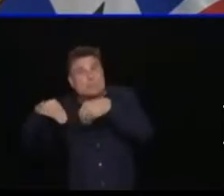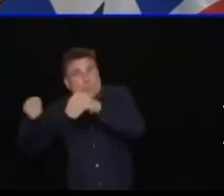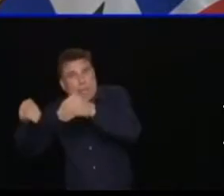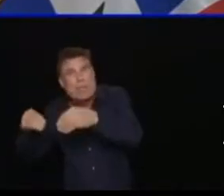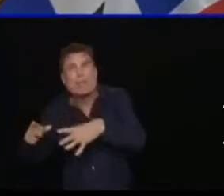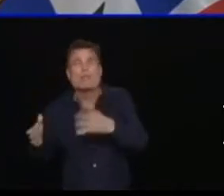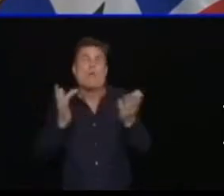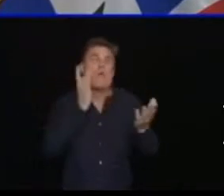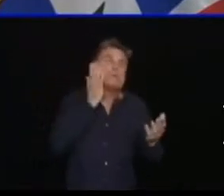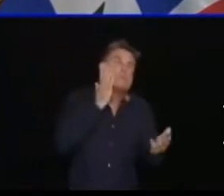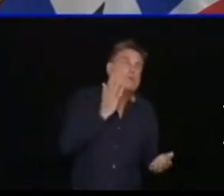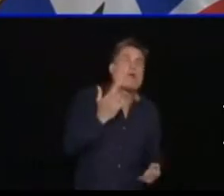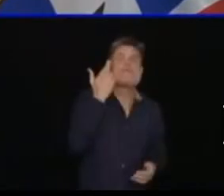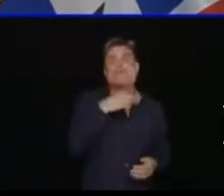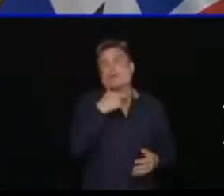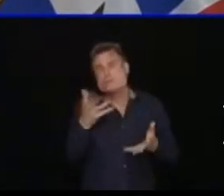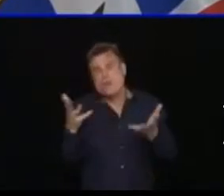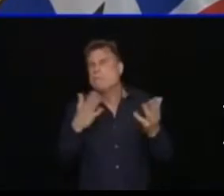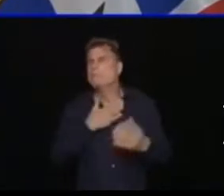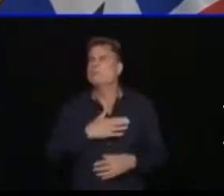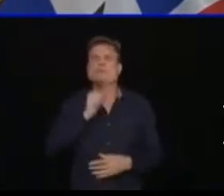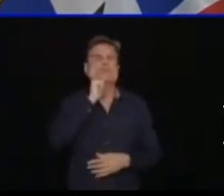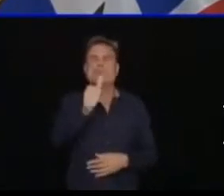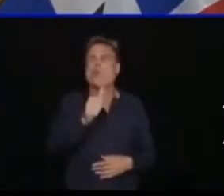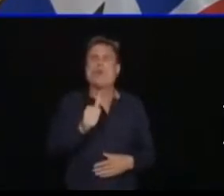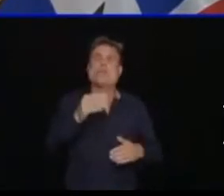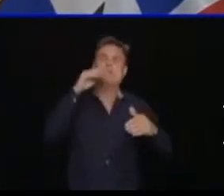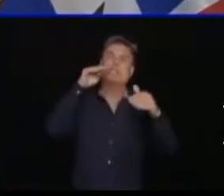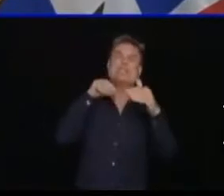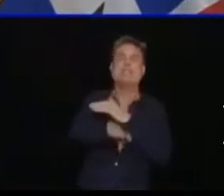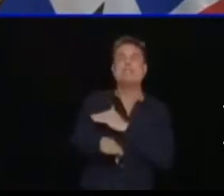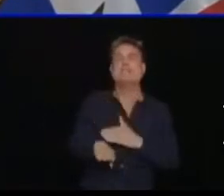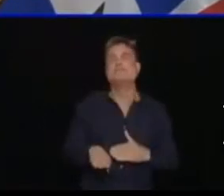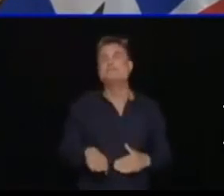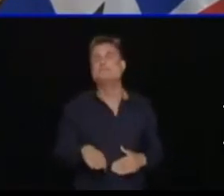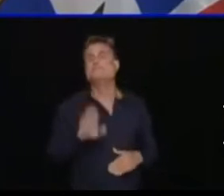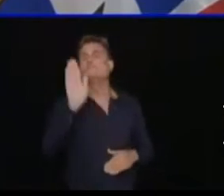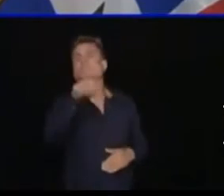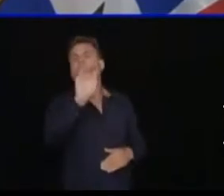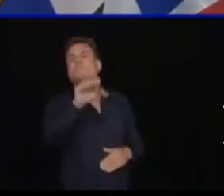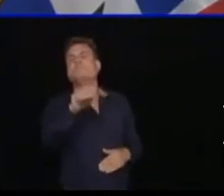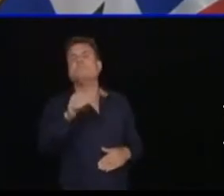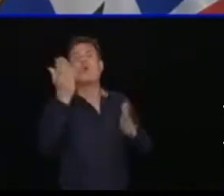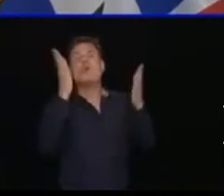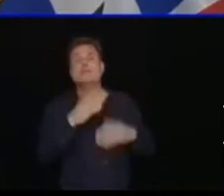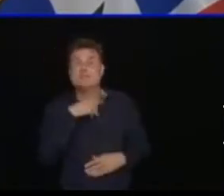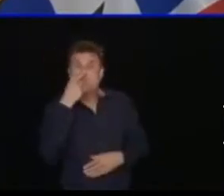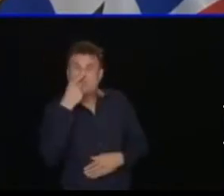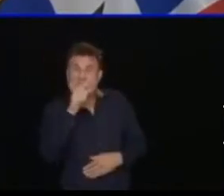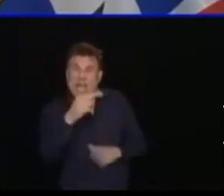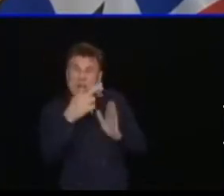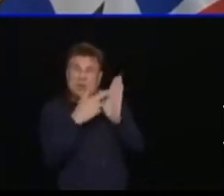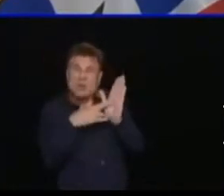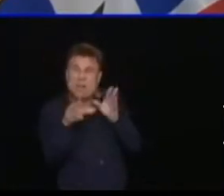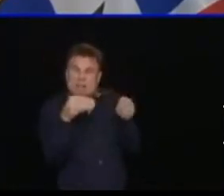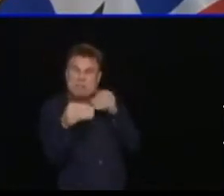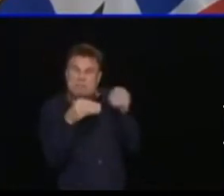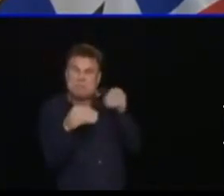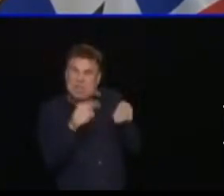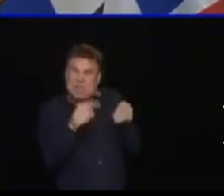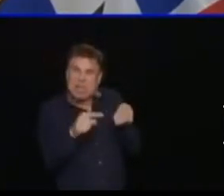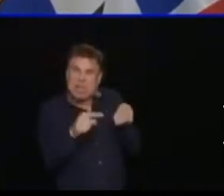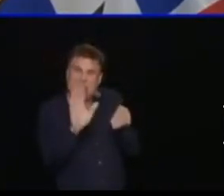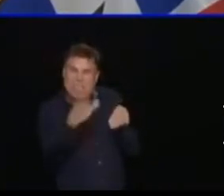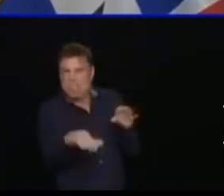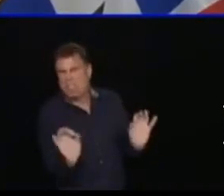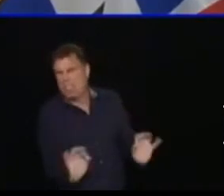Rather, help them by bending 不 our 要 curve. 去 Ensure 破 your 坏规 groups are no 则， longer 不要 no 为 larger than 6 people. If in a